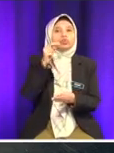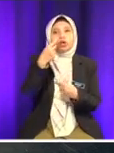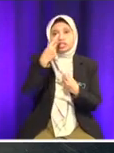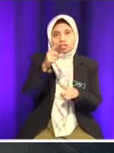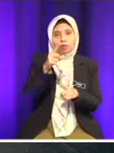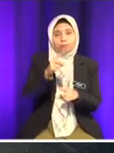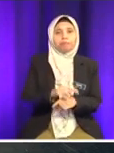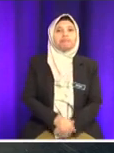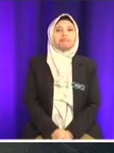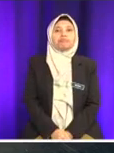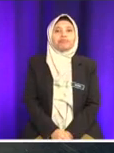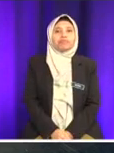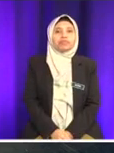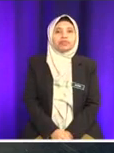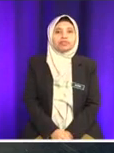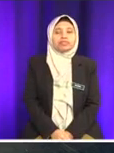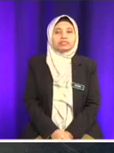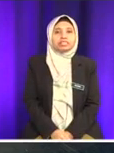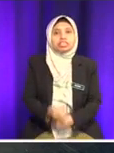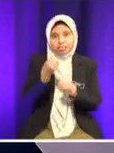jadi namanya Najwa